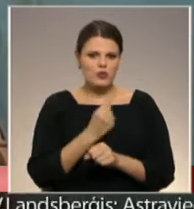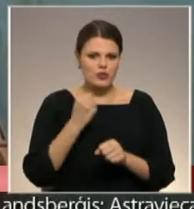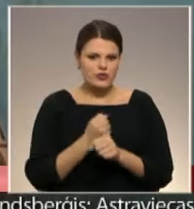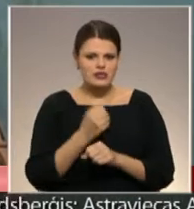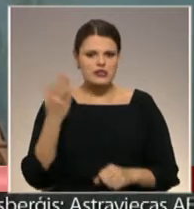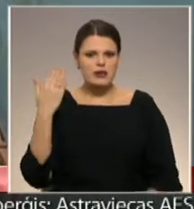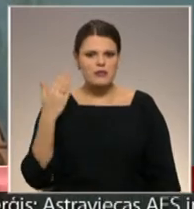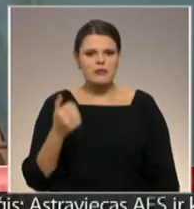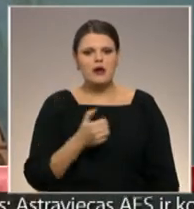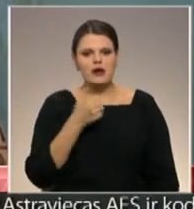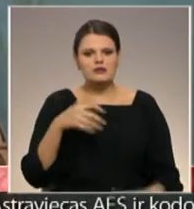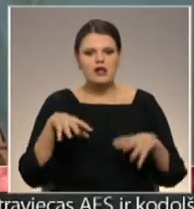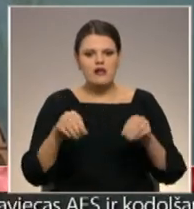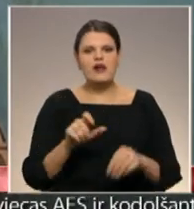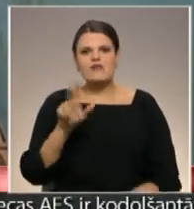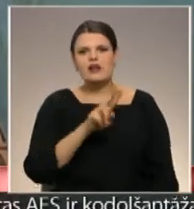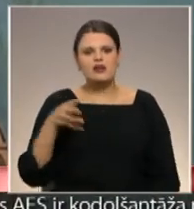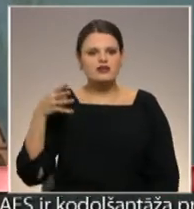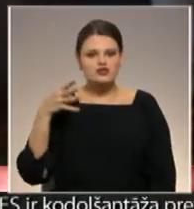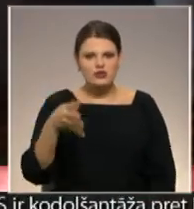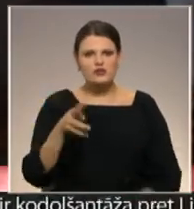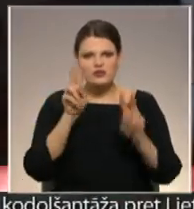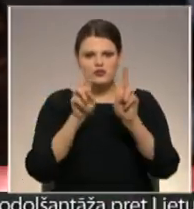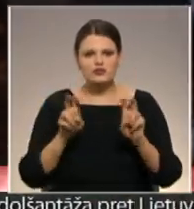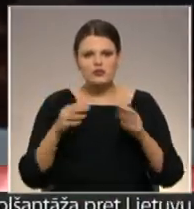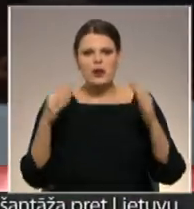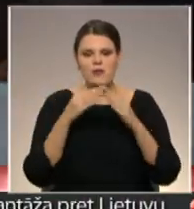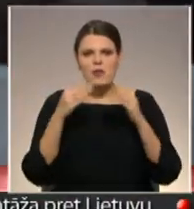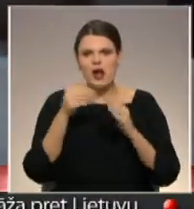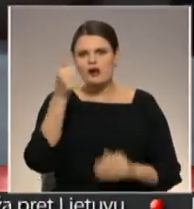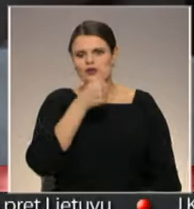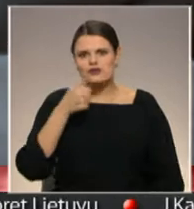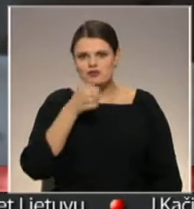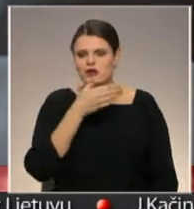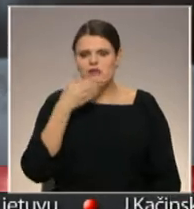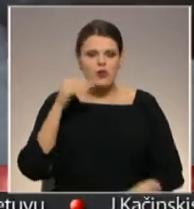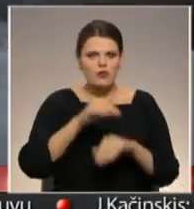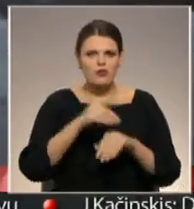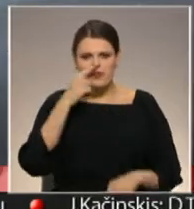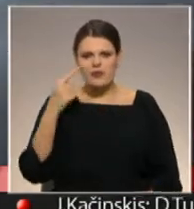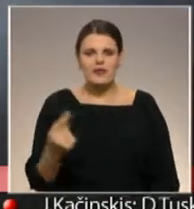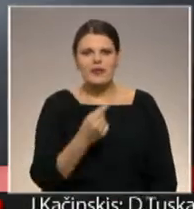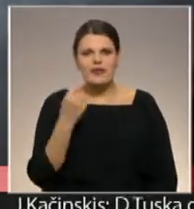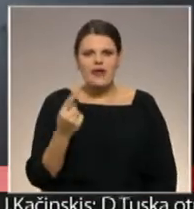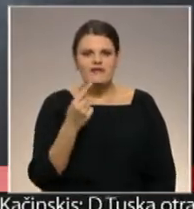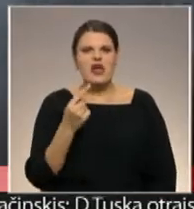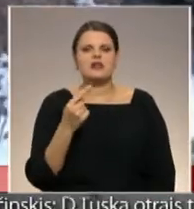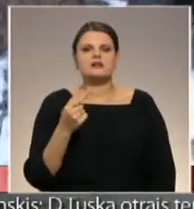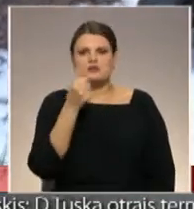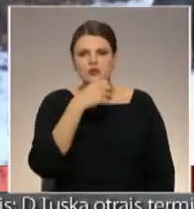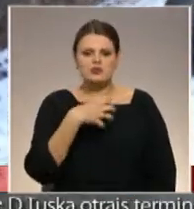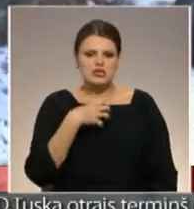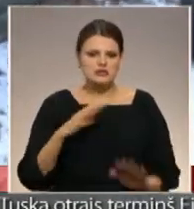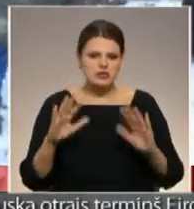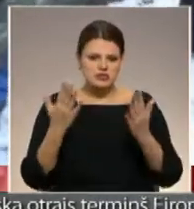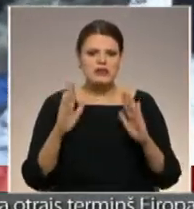Bērni Ziemeļlatgalē veikts vairāk kā 4000 pārbaužu un mājas cūkām nav konstatēts neviens Āfrikas cūku mēra saslimšanas gadījums.